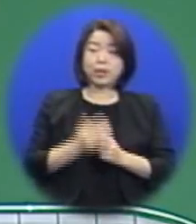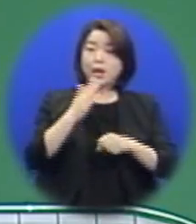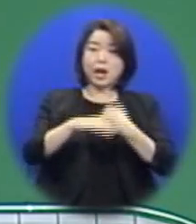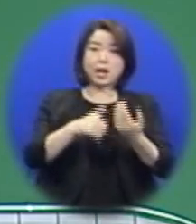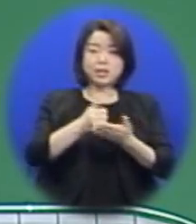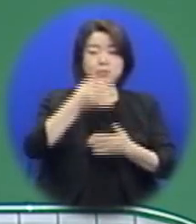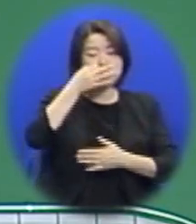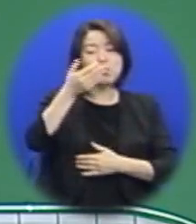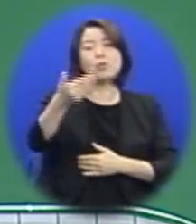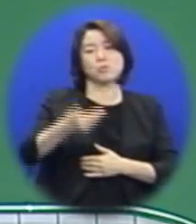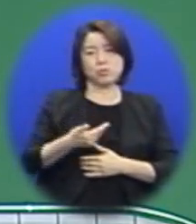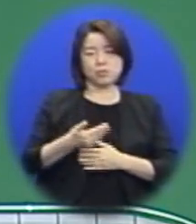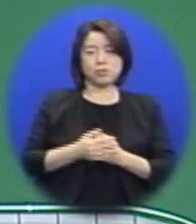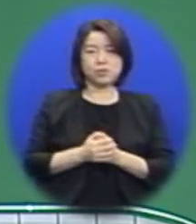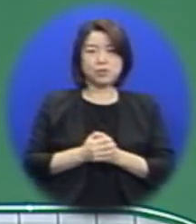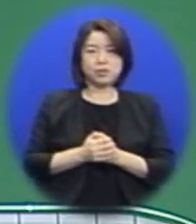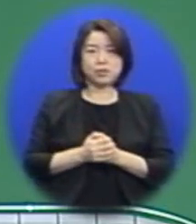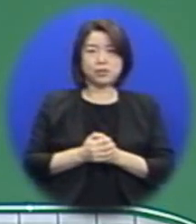하나님이 보여주신 거예요.